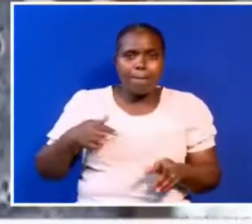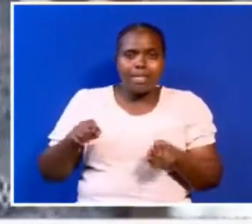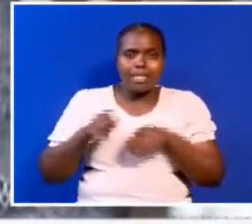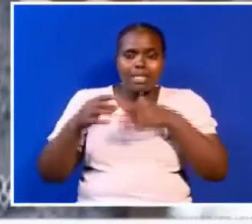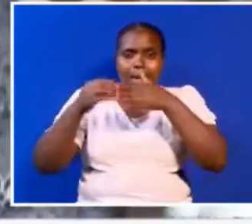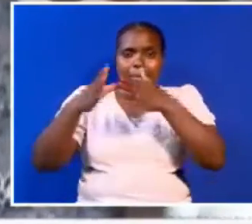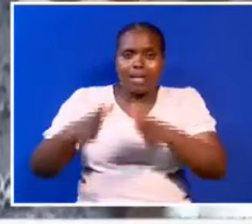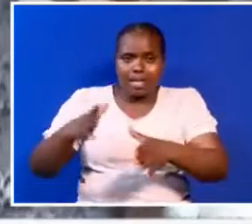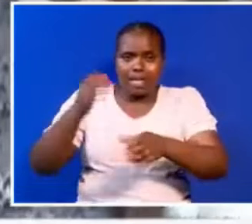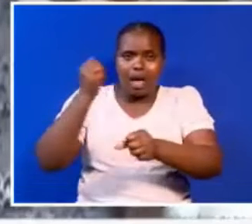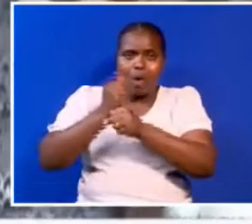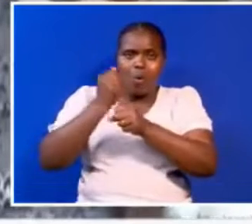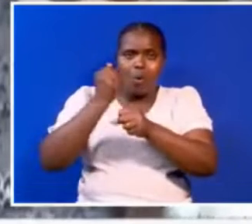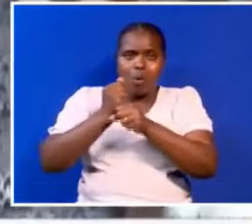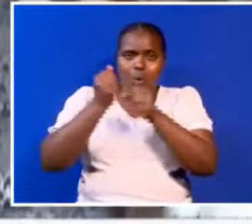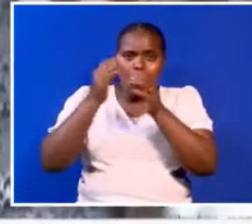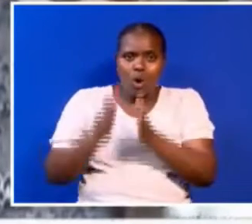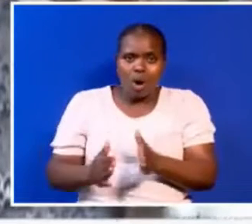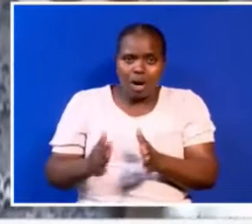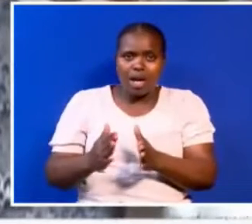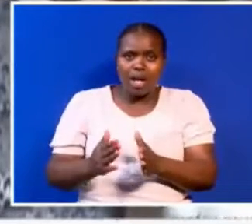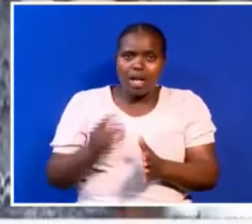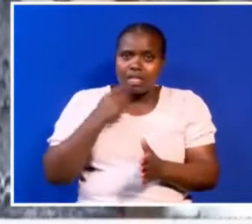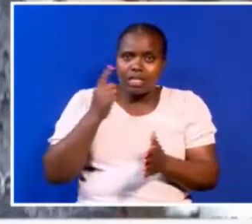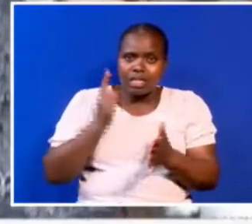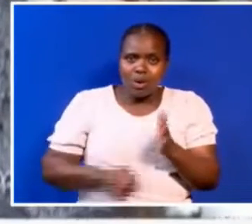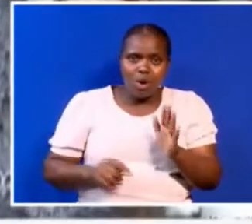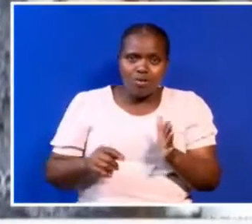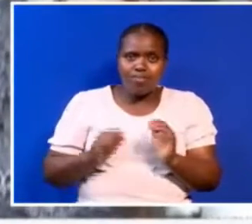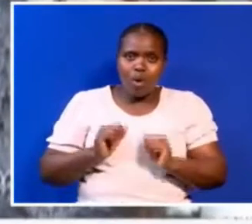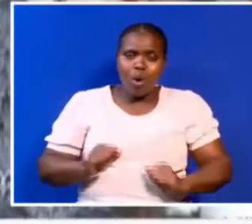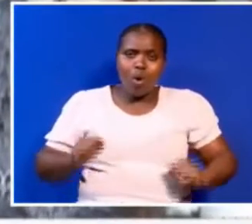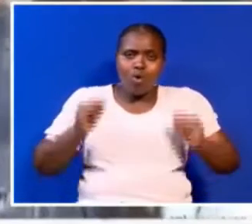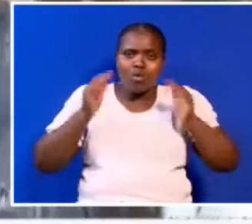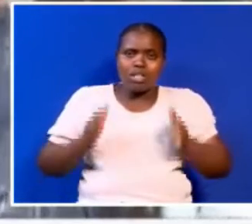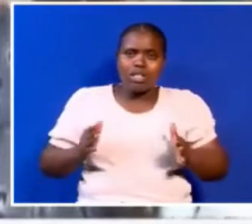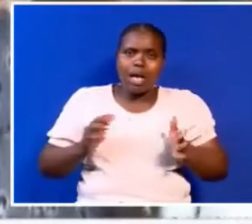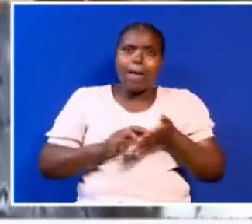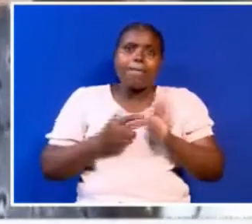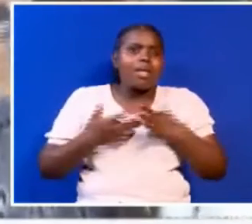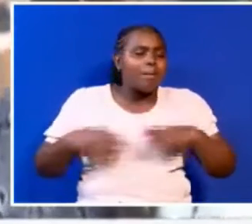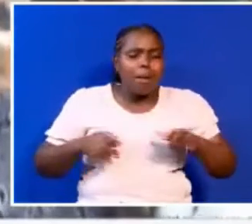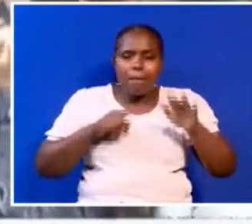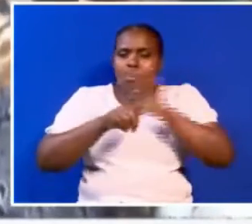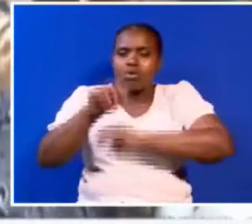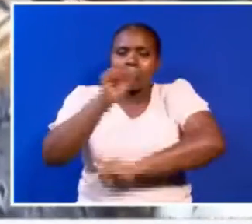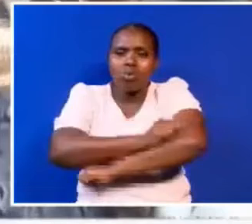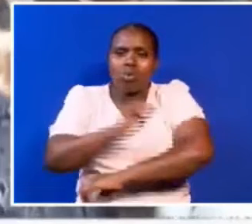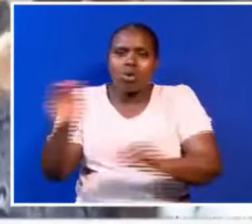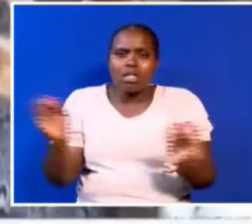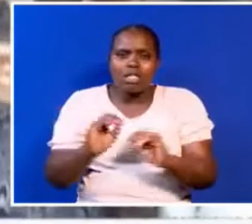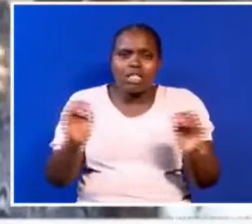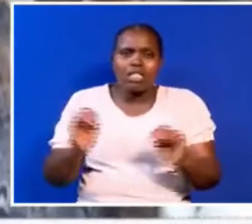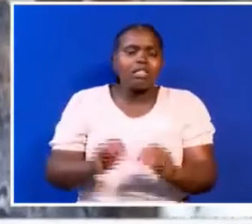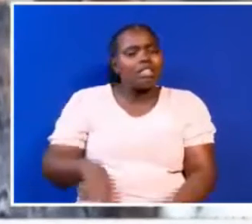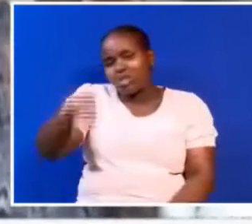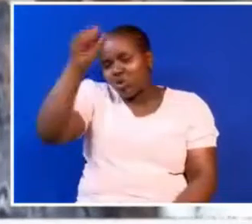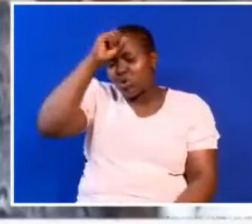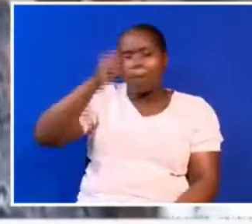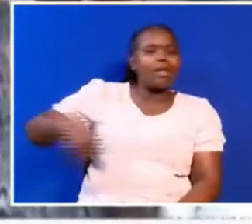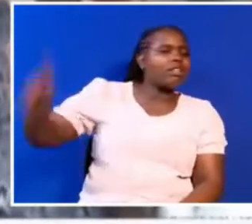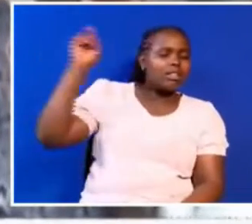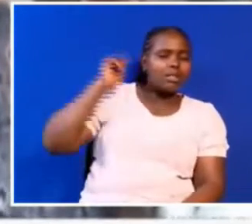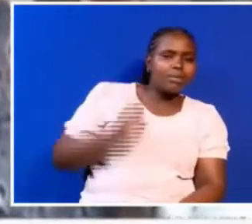wa wafanyikazi, ya kwamba police officers ni watu hawajaenda shule, yeye ni mshenzi